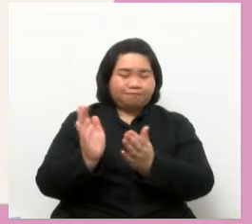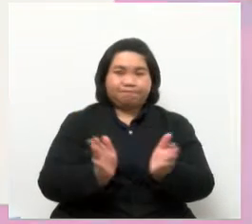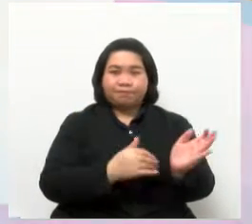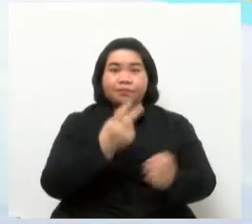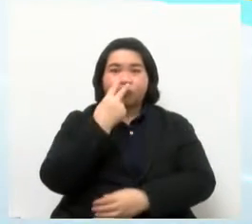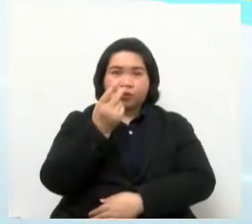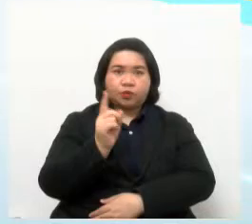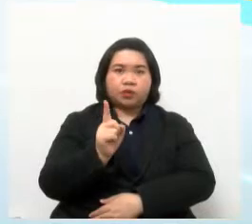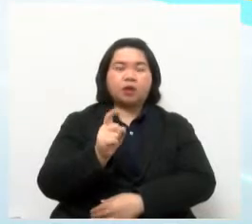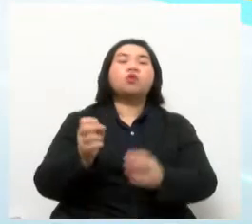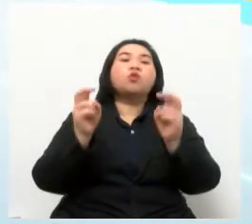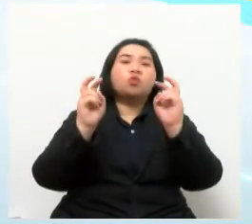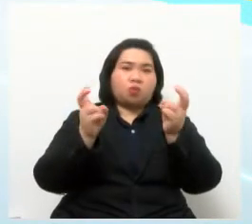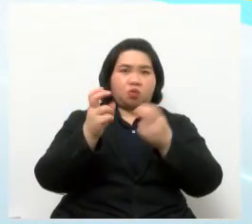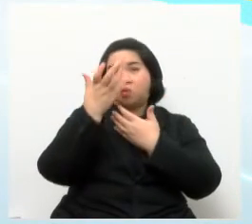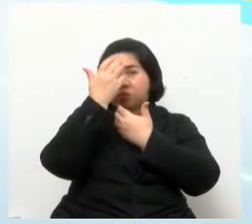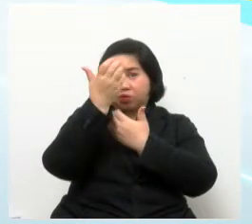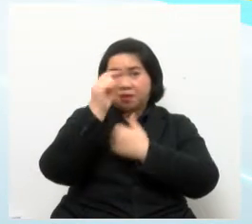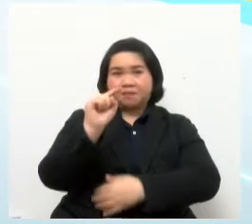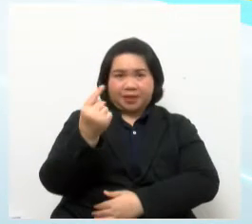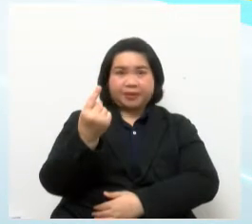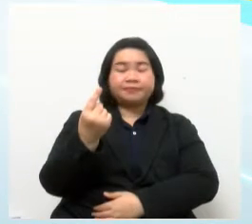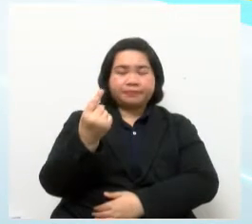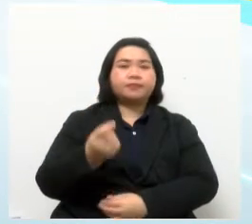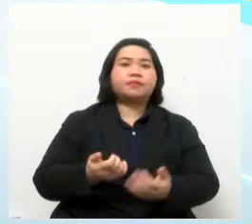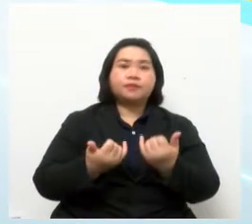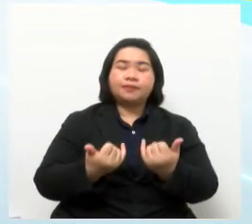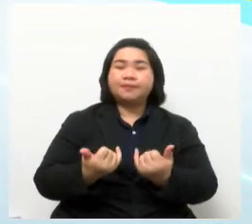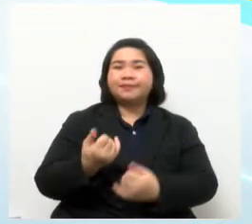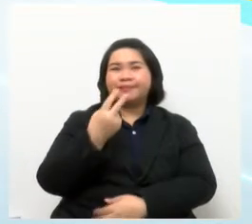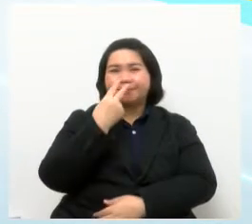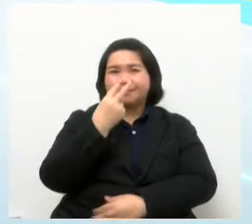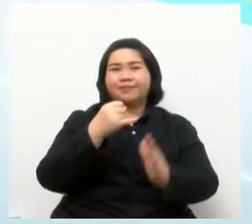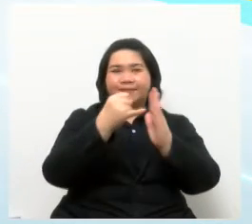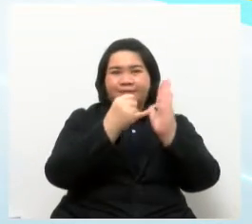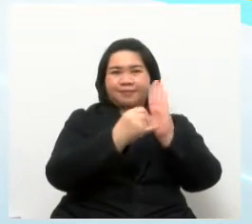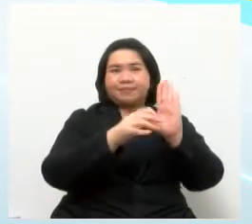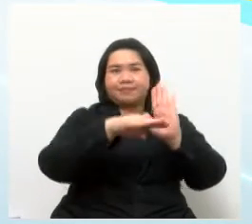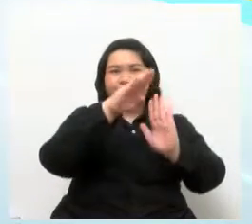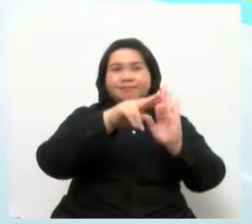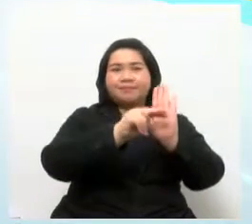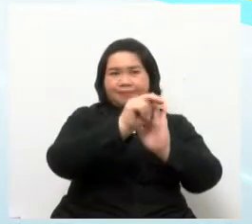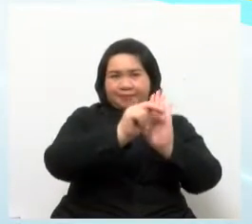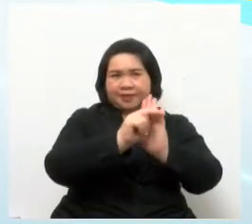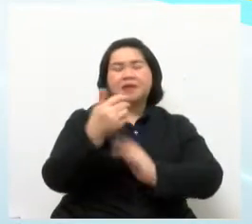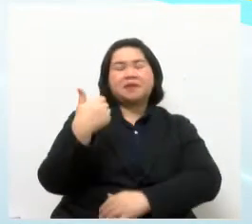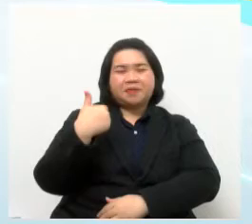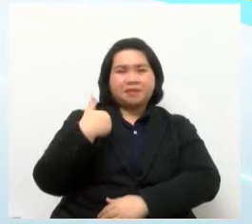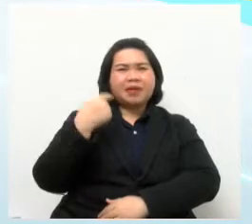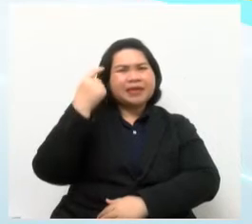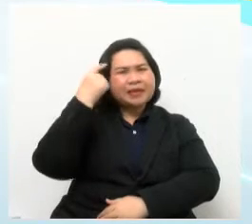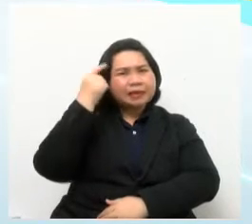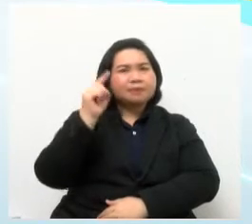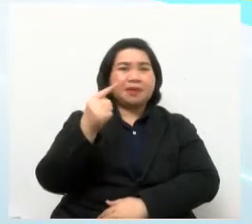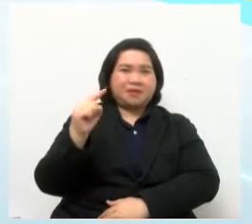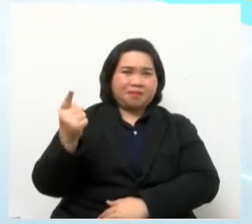คะกับอีกหนึ่งเรื่องราวที่น่าสนใจค่ะนั่นก็คือวันนี้เดี๋ยวเราจะพาทุกท่านไปเที่ยวจังหวัดน่านกันนะคะเพราะว่าที่น่านค่ะเขาได้มีการคิดค้นนวัตกร